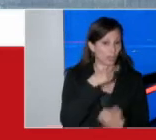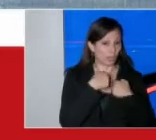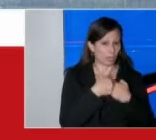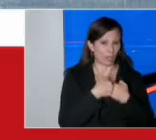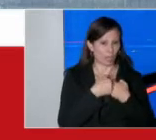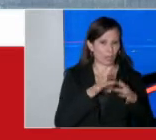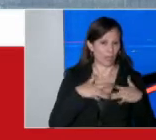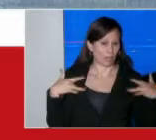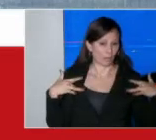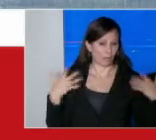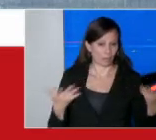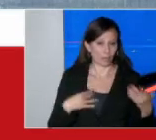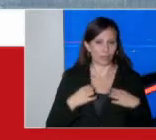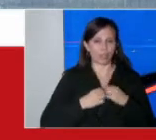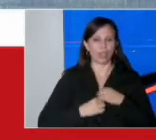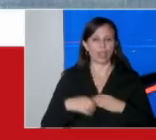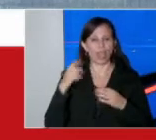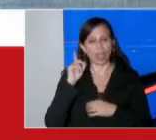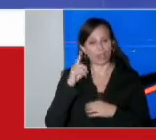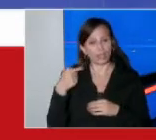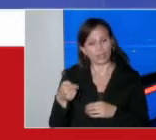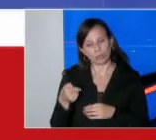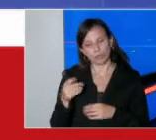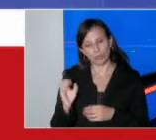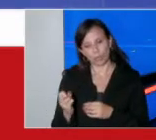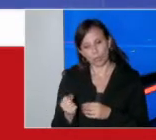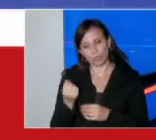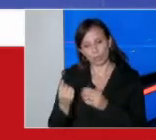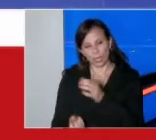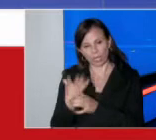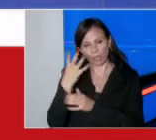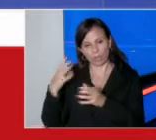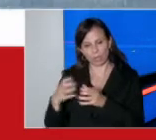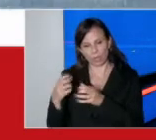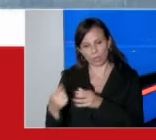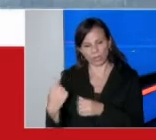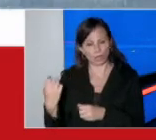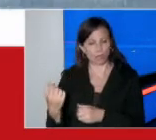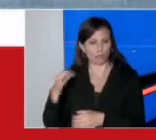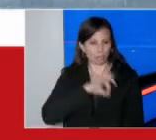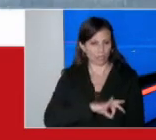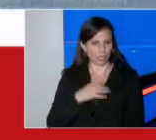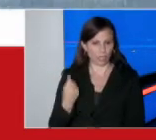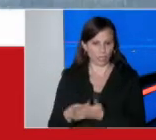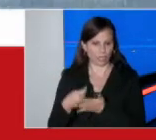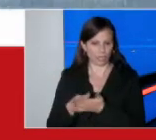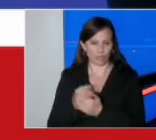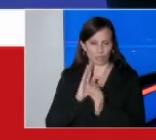יותר מלהיבה, אבל בסוף, אם זה הבייבי שלו והוא מקים אותה מההתחלה, ועושה הרבה מאוד כסף, אז הוא ילך לשם,